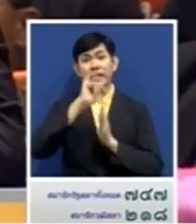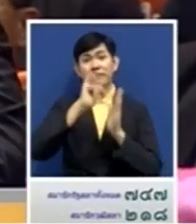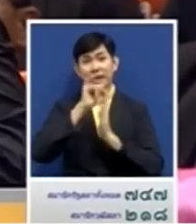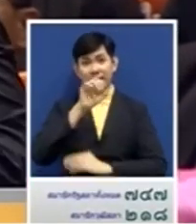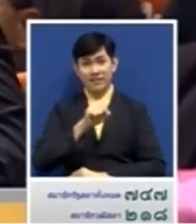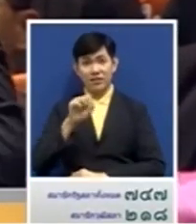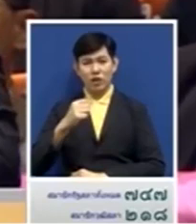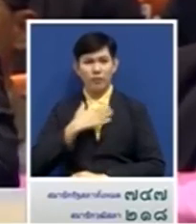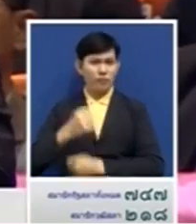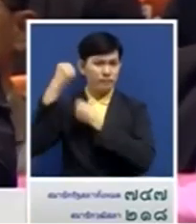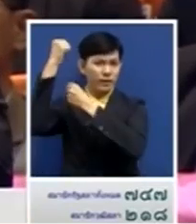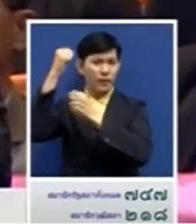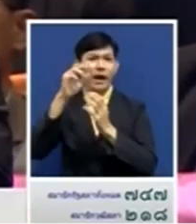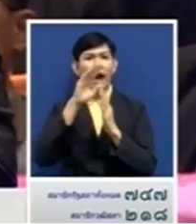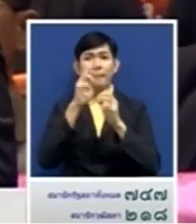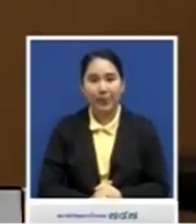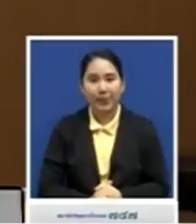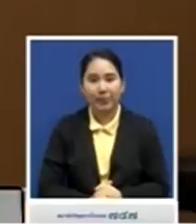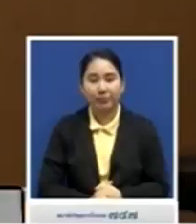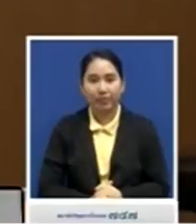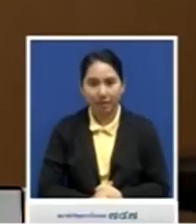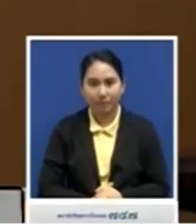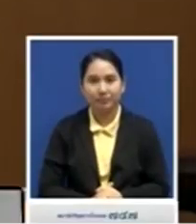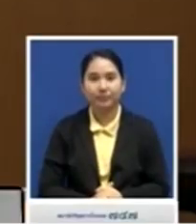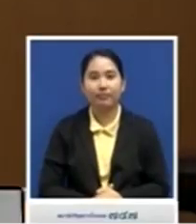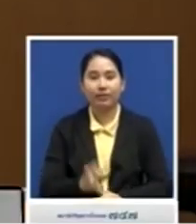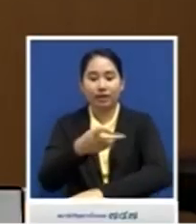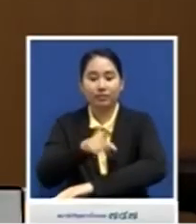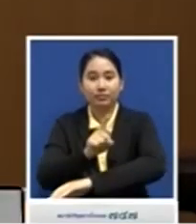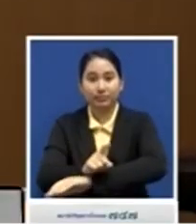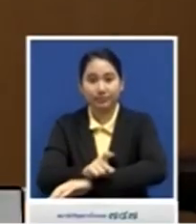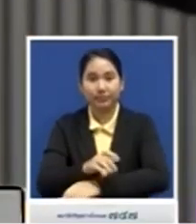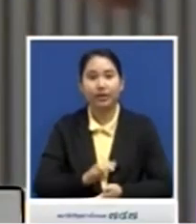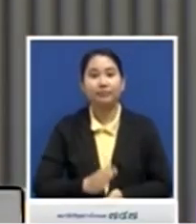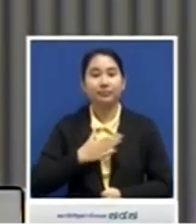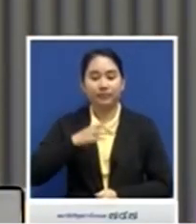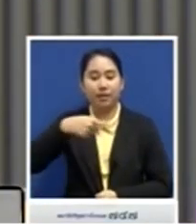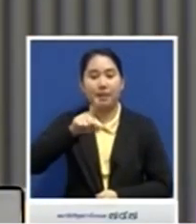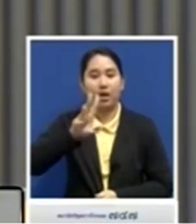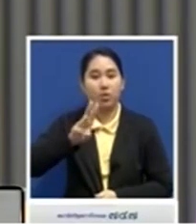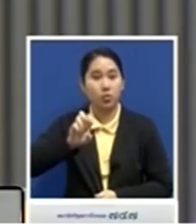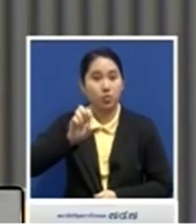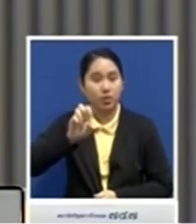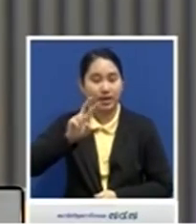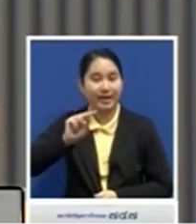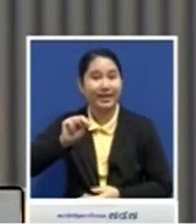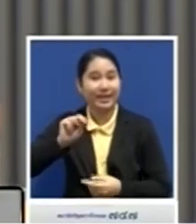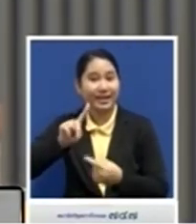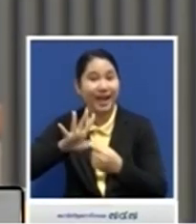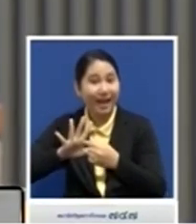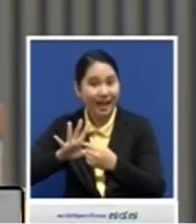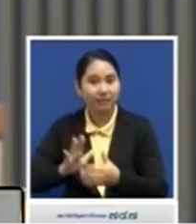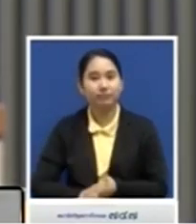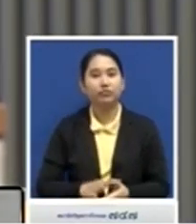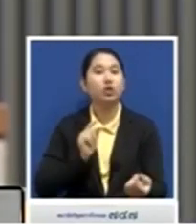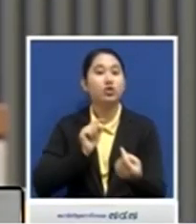ำว่าเสนอหน้าซึ่งคุณปรีนาเองก็ยอมถอนคำพูดโดยทันทีนะครับหลังจากนั้นคุณพรเพชรวิชิตชลชัยก็ได้วินิ